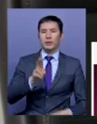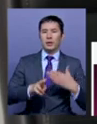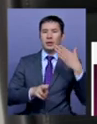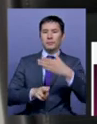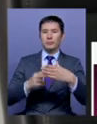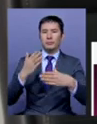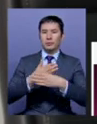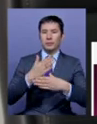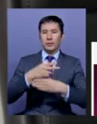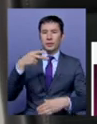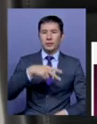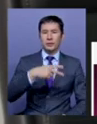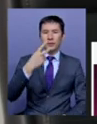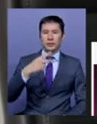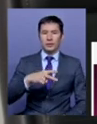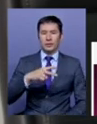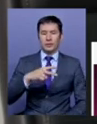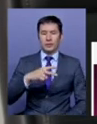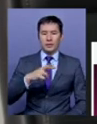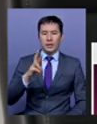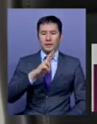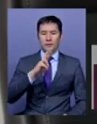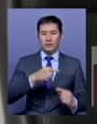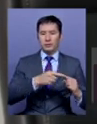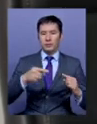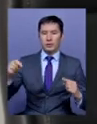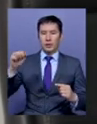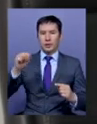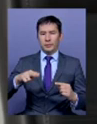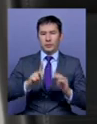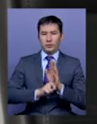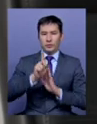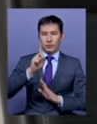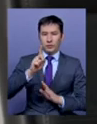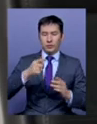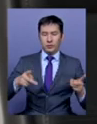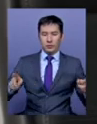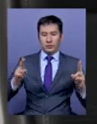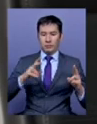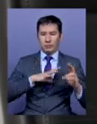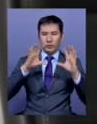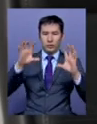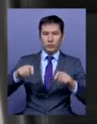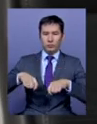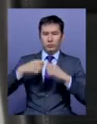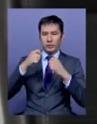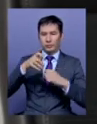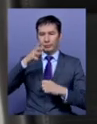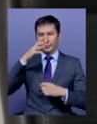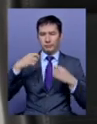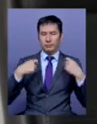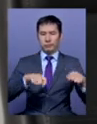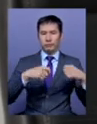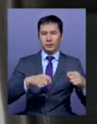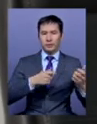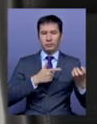2020 жылдың қаңтар айының аяғында және ақпан аяғының басында заңсыз сатқан,